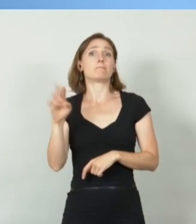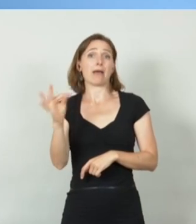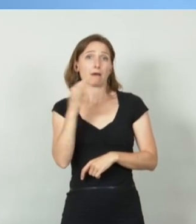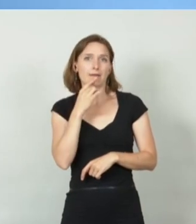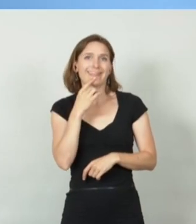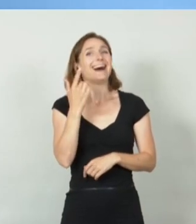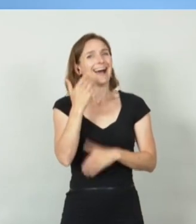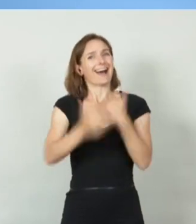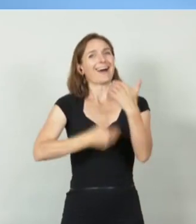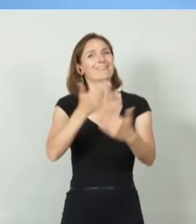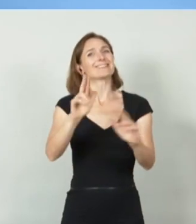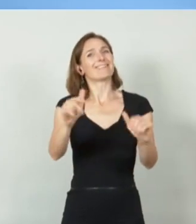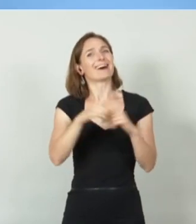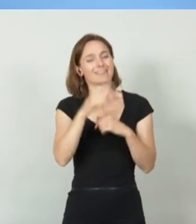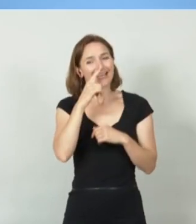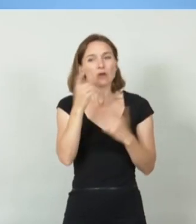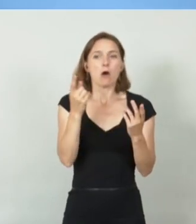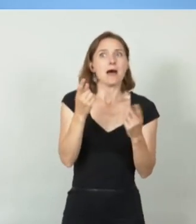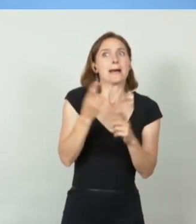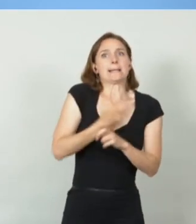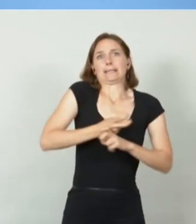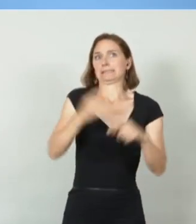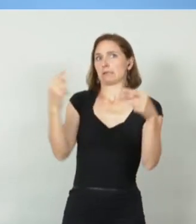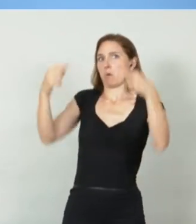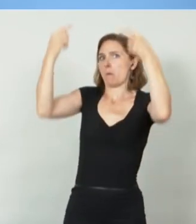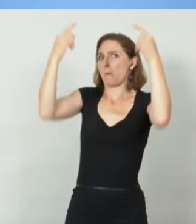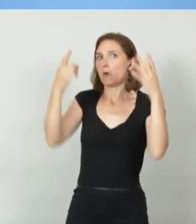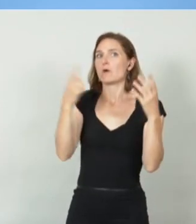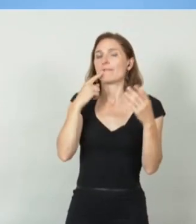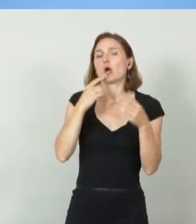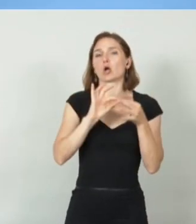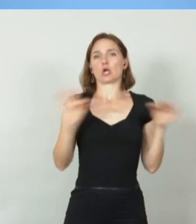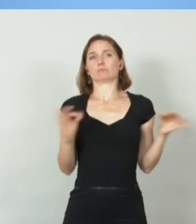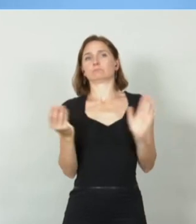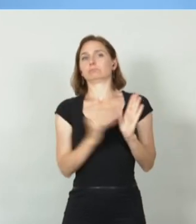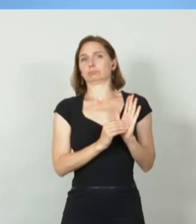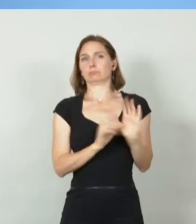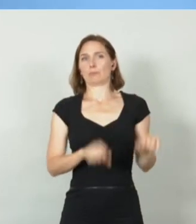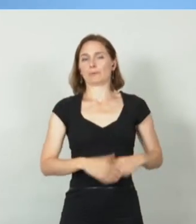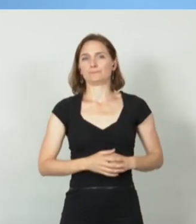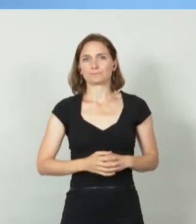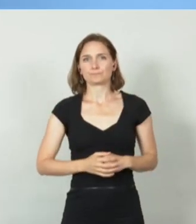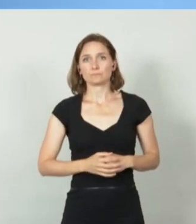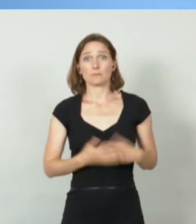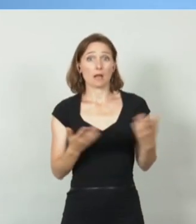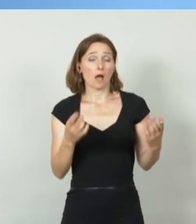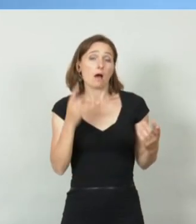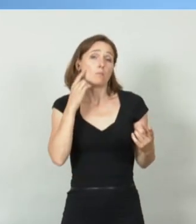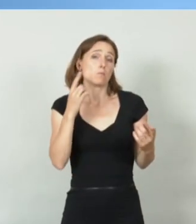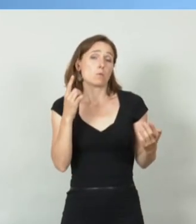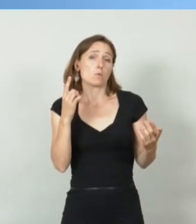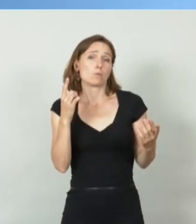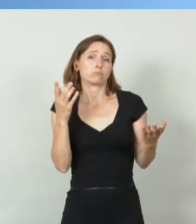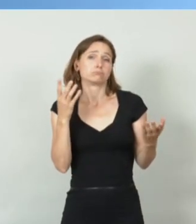vous anticipez désormais les sujets du Bizzbee qui pourraient être réglés en discutant là aussi par transparence nous